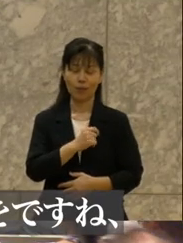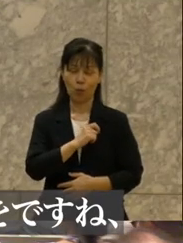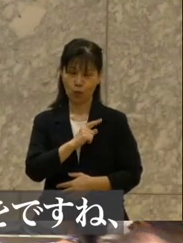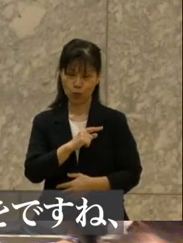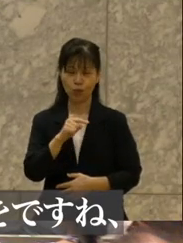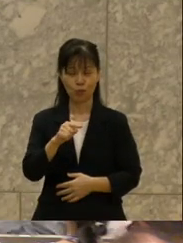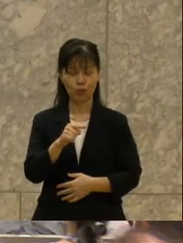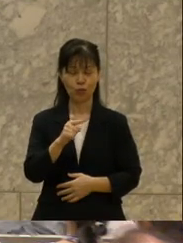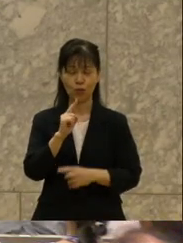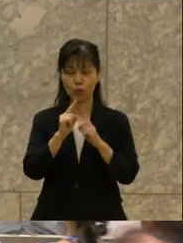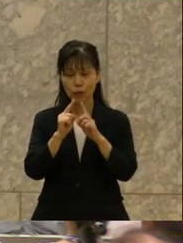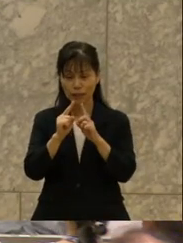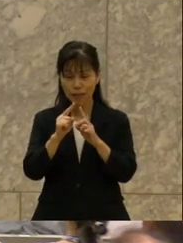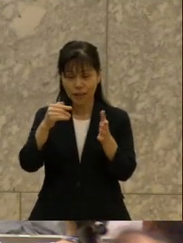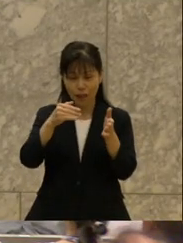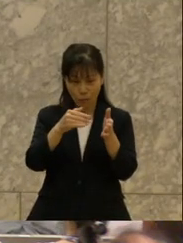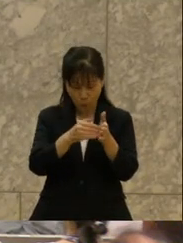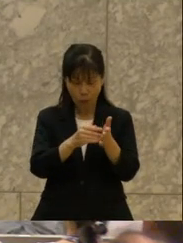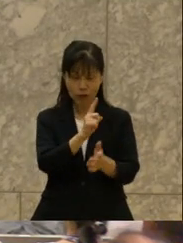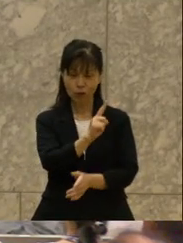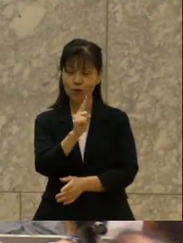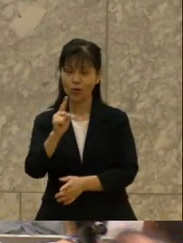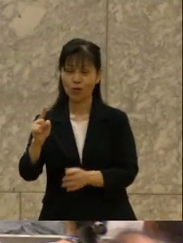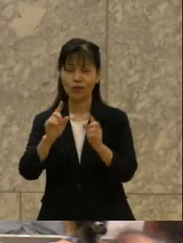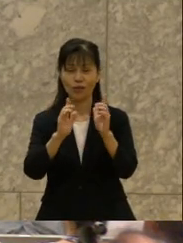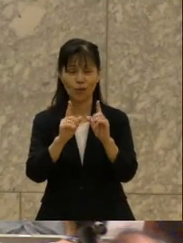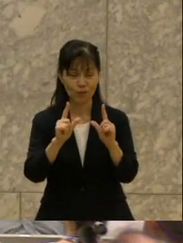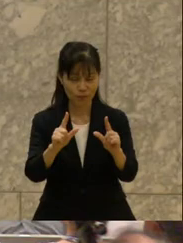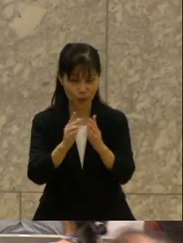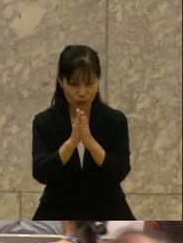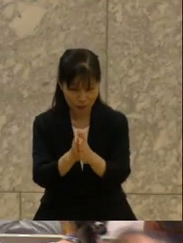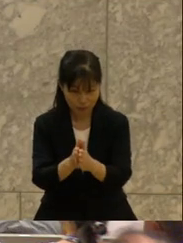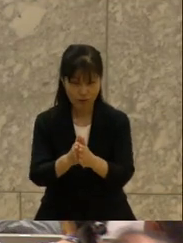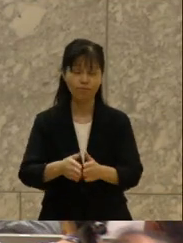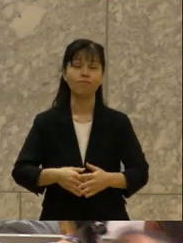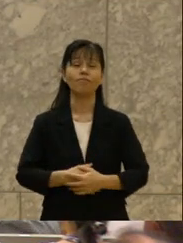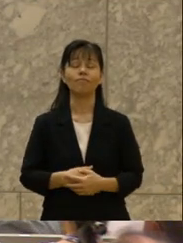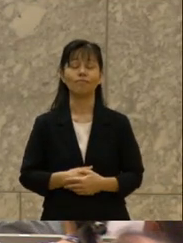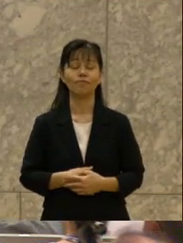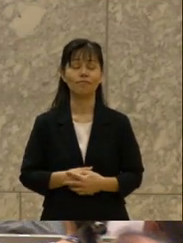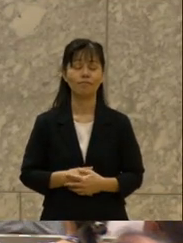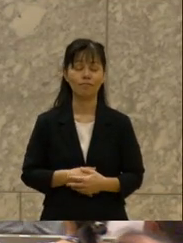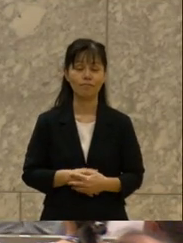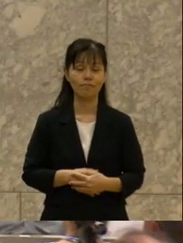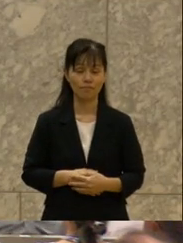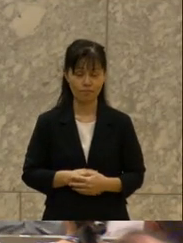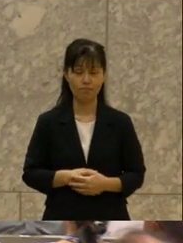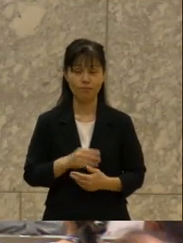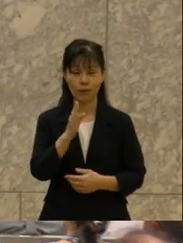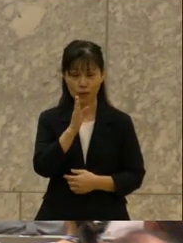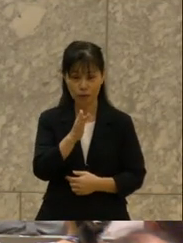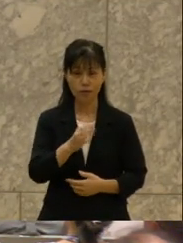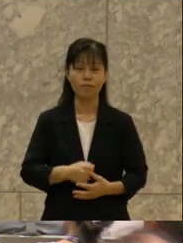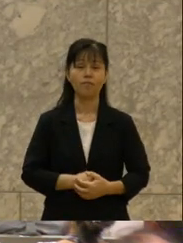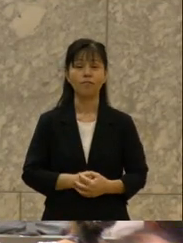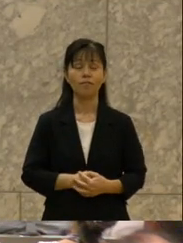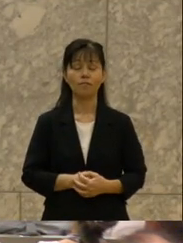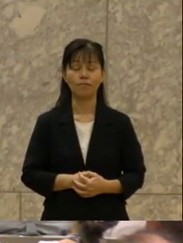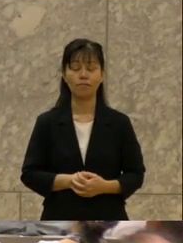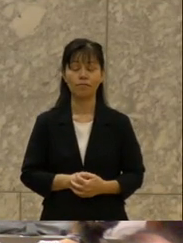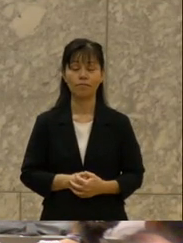いうようななんかメッセージをですね最後にあのお伝えいただければありがたいと思いますの方からお願いします